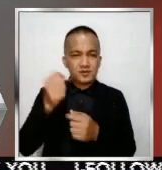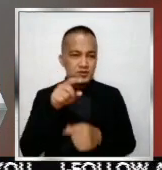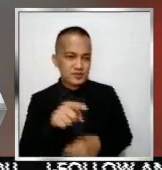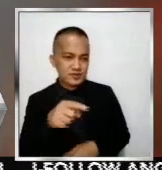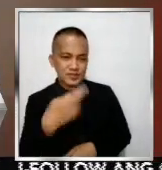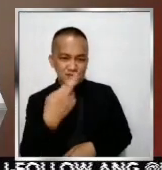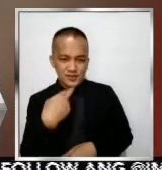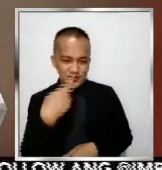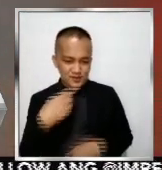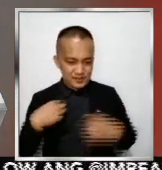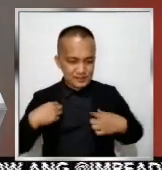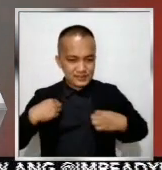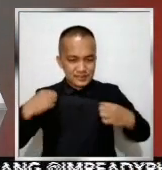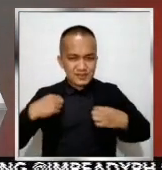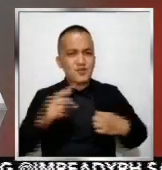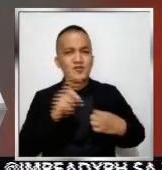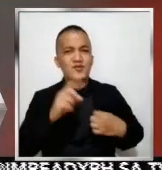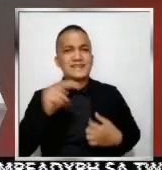what does it mean?